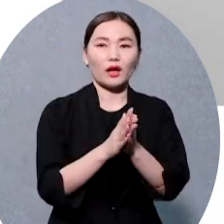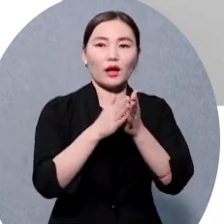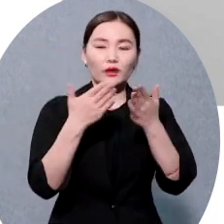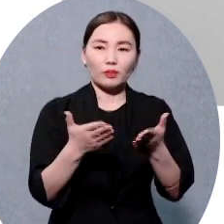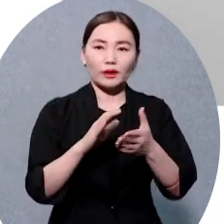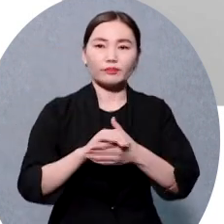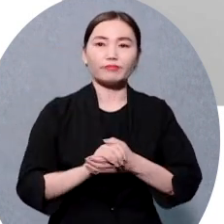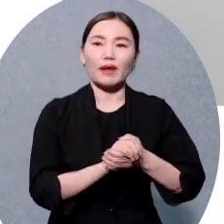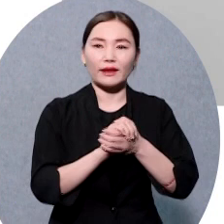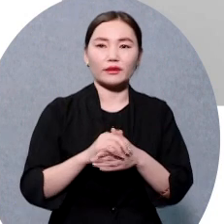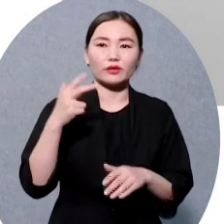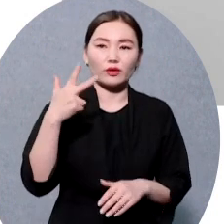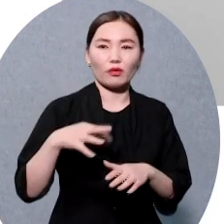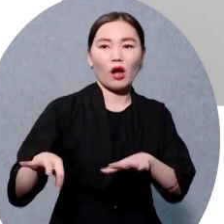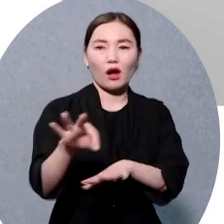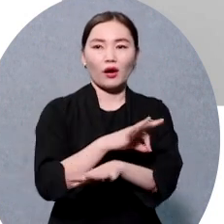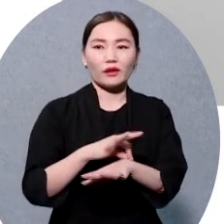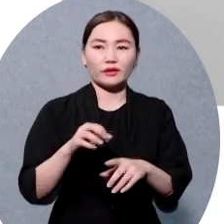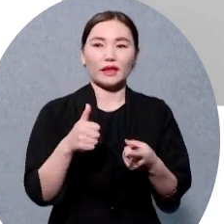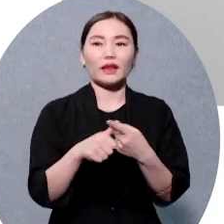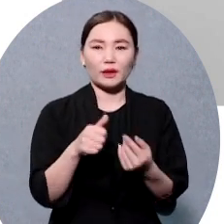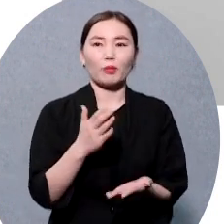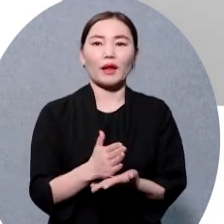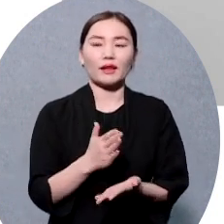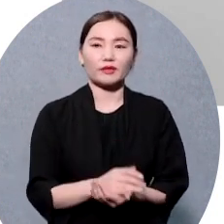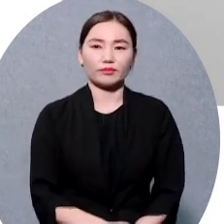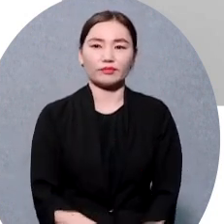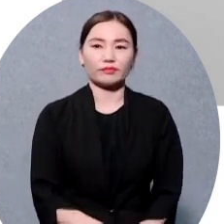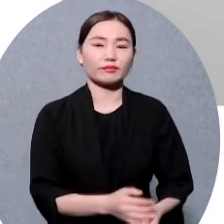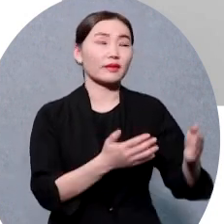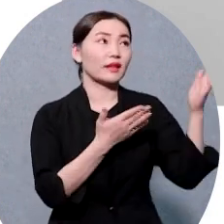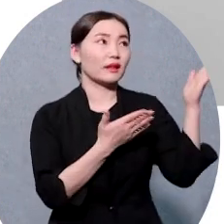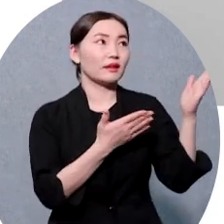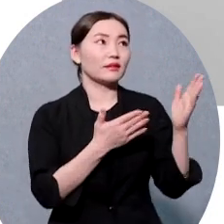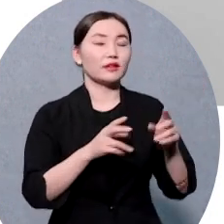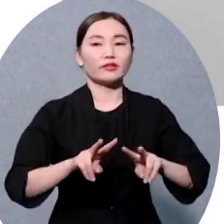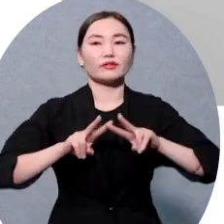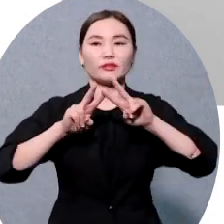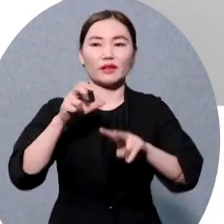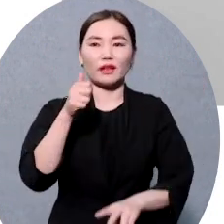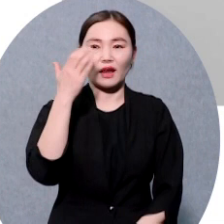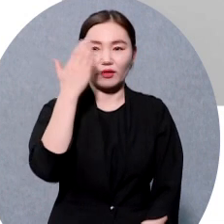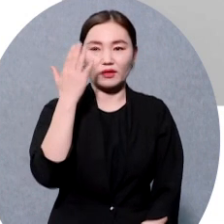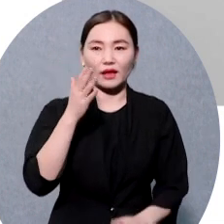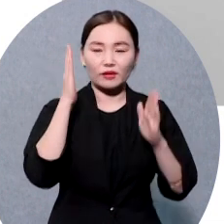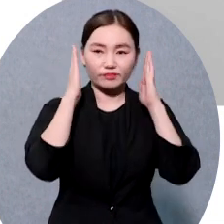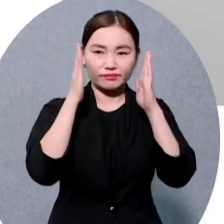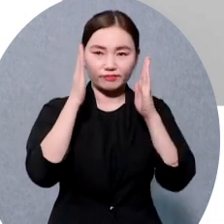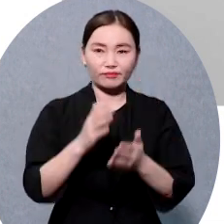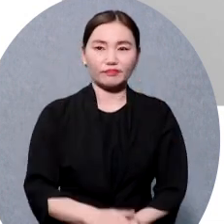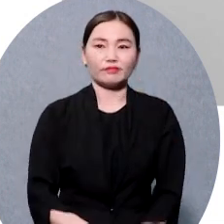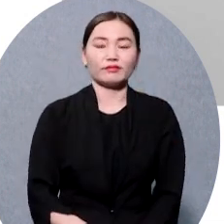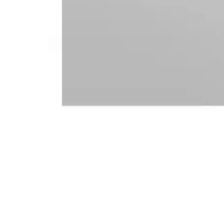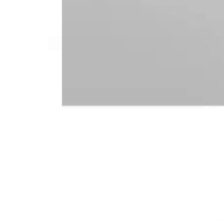байдаг. За нэгэн шашнаар шүтэн барилдсанаас ийхүү нэрэгдэжээ. За зарим судлаачид дээрх томьёолыг хутагтын